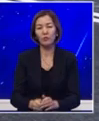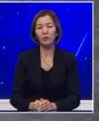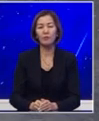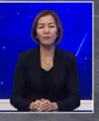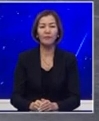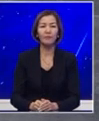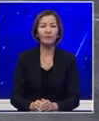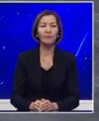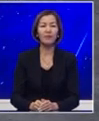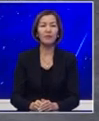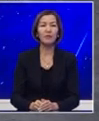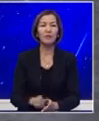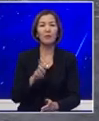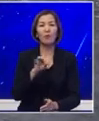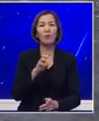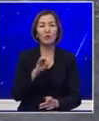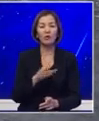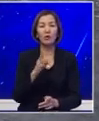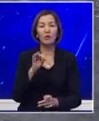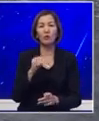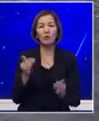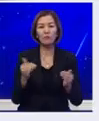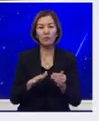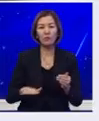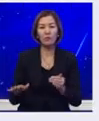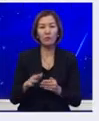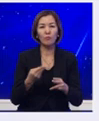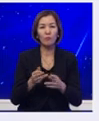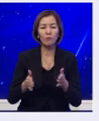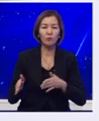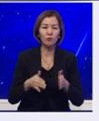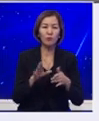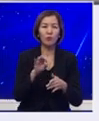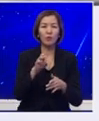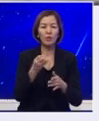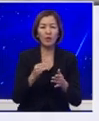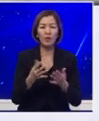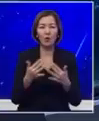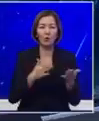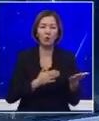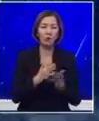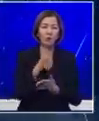есептеймін. Мұнан былай болашақ Көктем ықшам аудандарының тұрғындары бұл жолмен Өтіне ауылына тікелей қатынай